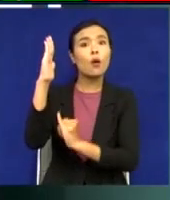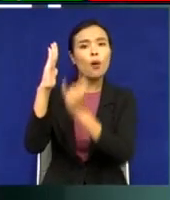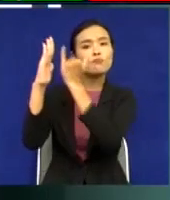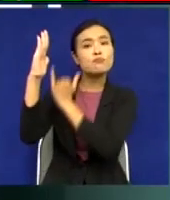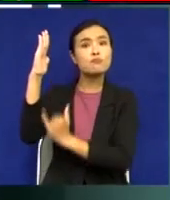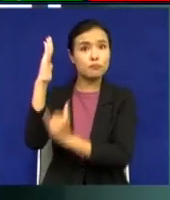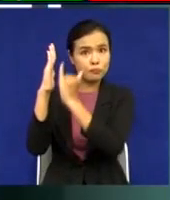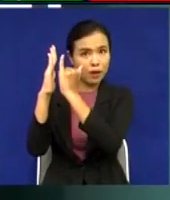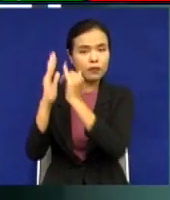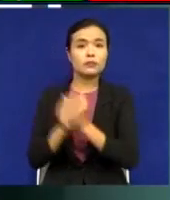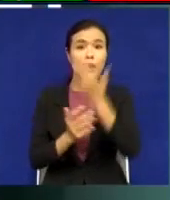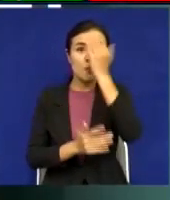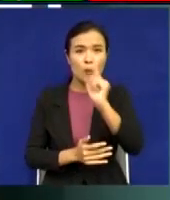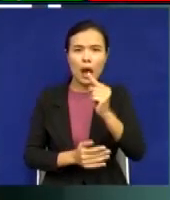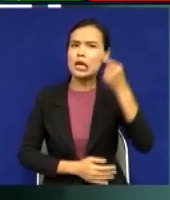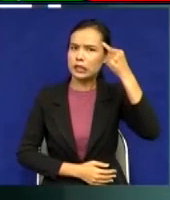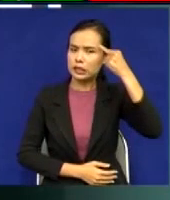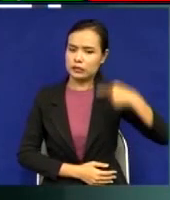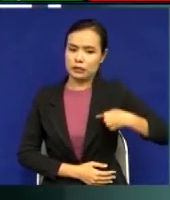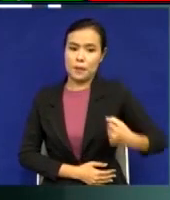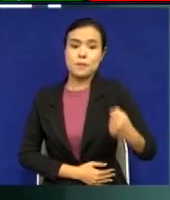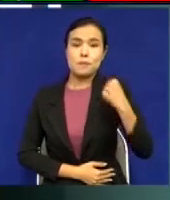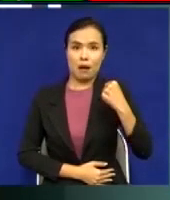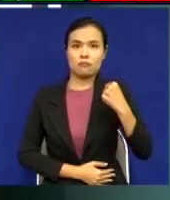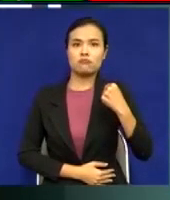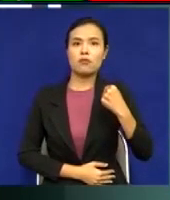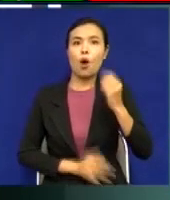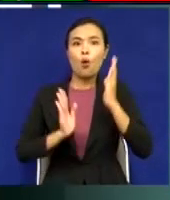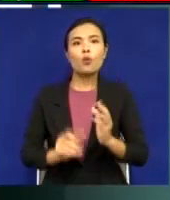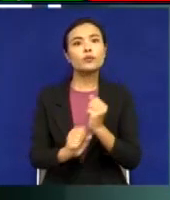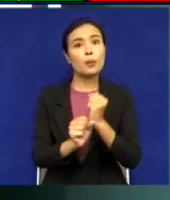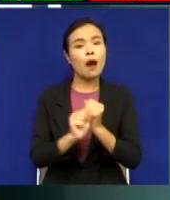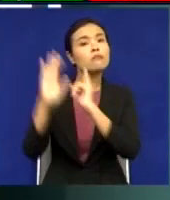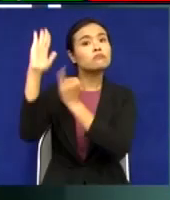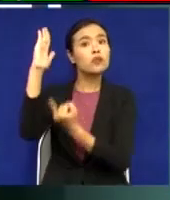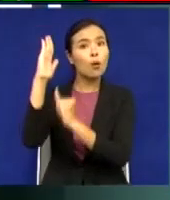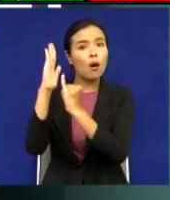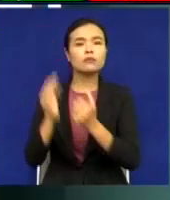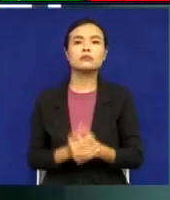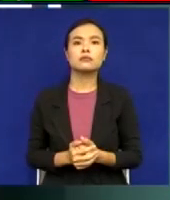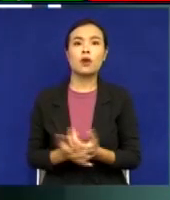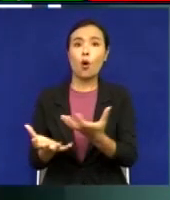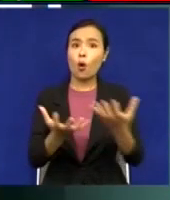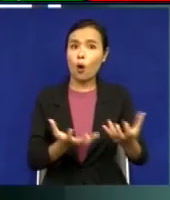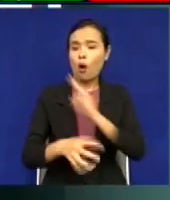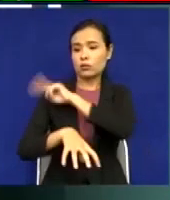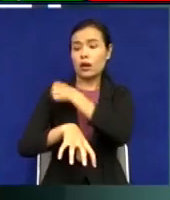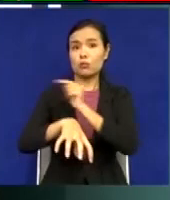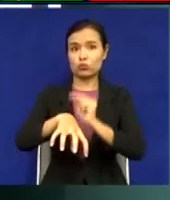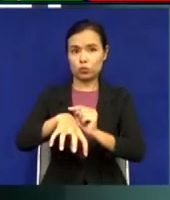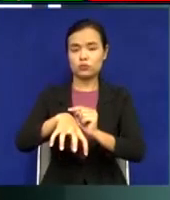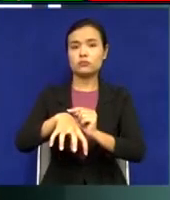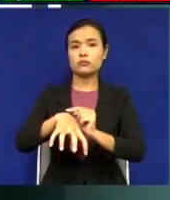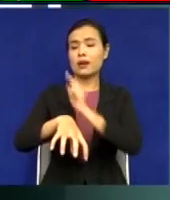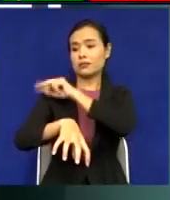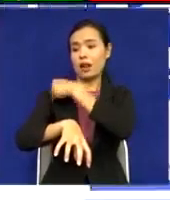ครับเพราะมีความเชื่อมั่นกับศักยภาพของคนในต่างจังหวัดโดยการนำของสาธารณสุขจังหวัดในแต่ละจังหวัดเองนะ